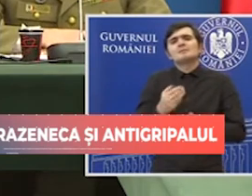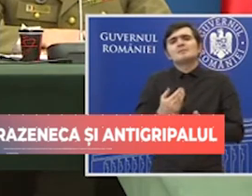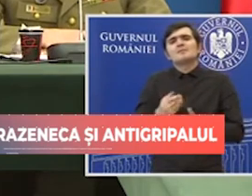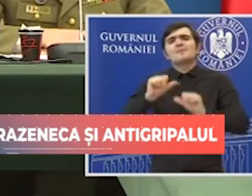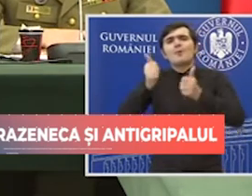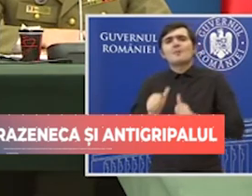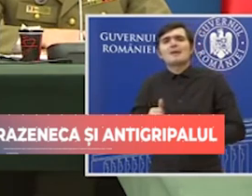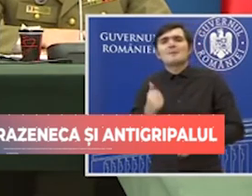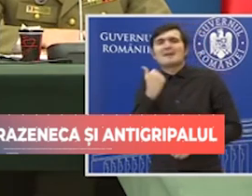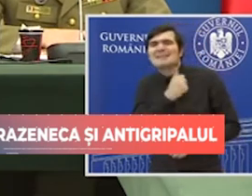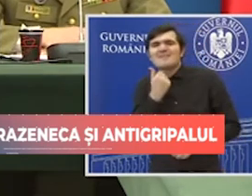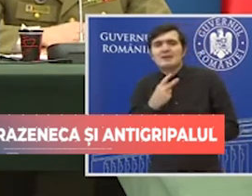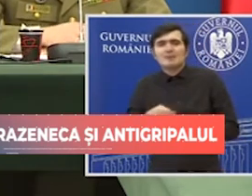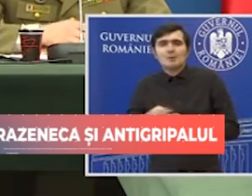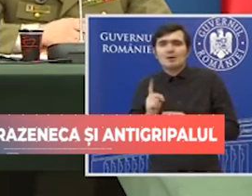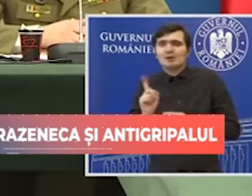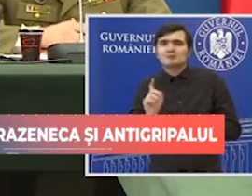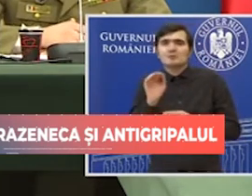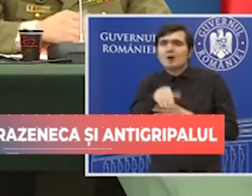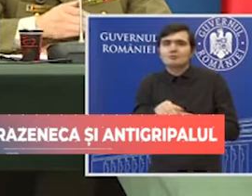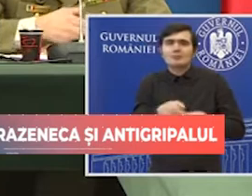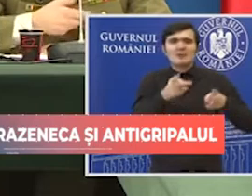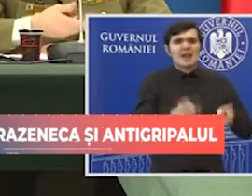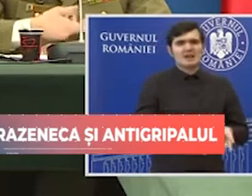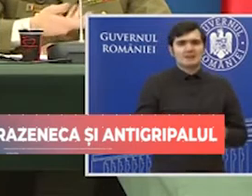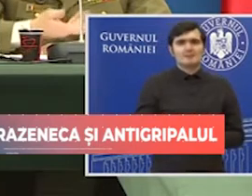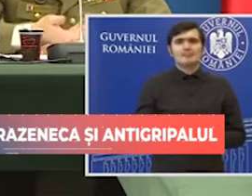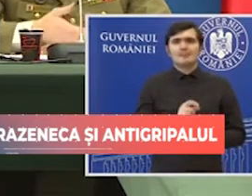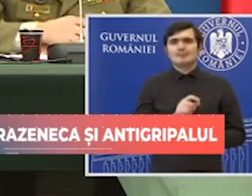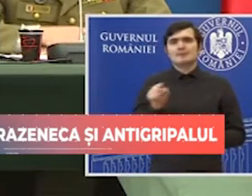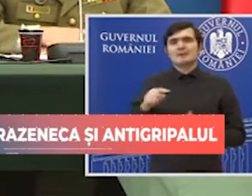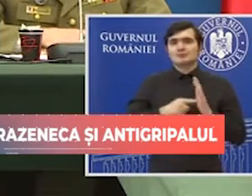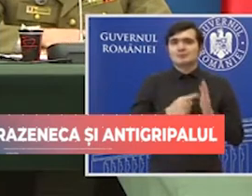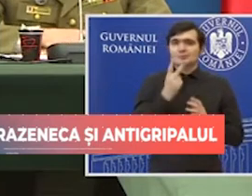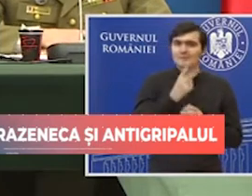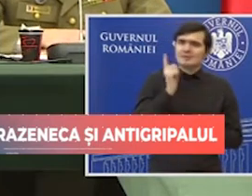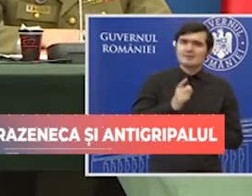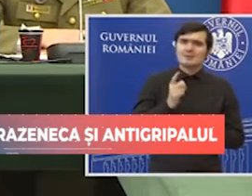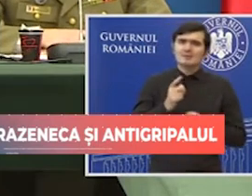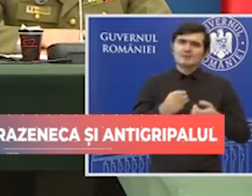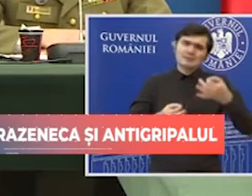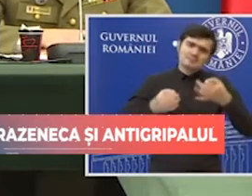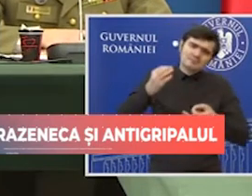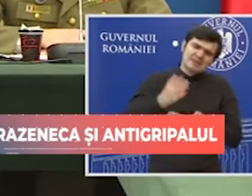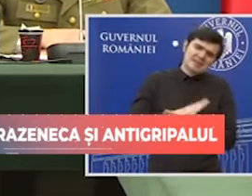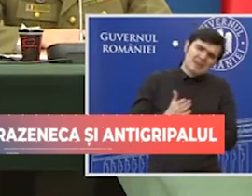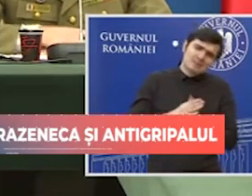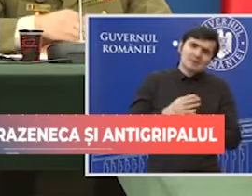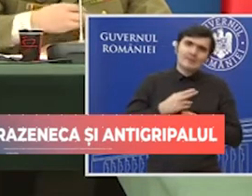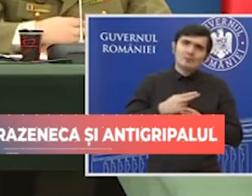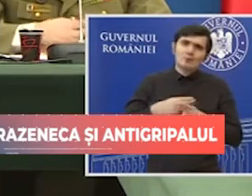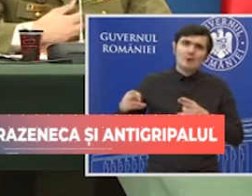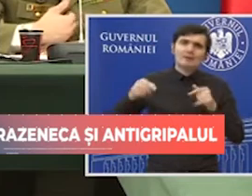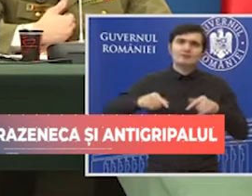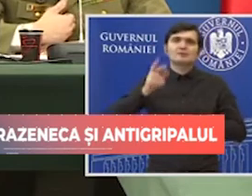boală, nu ajungem să ne internăm. Din acest punct de vedere, trebuie să interpretăm corect această rată de eficacitate. Practic,